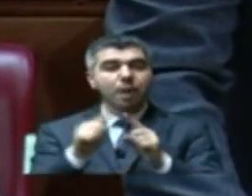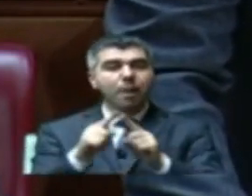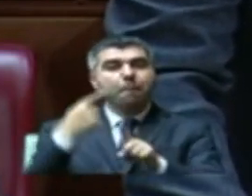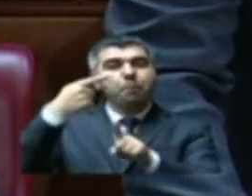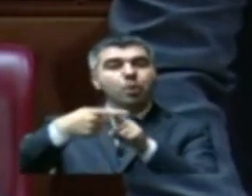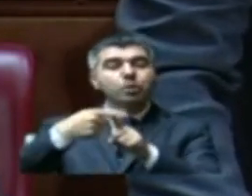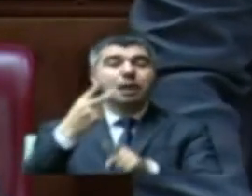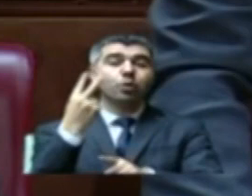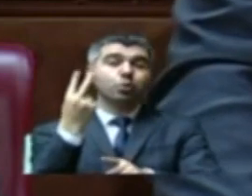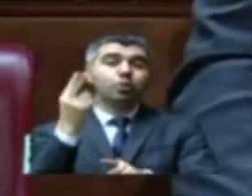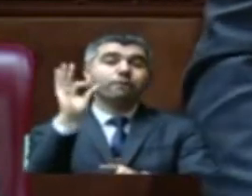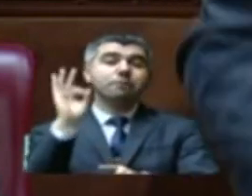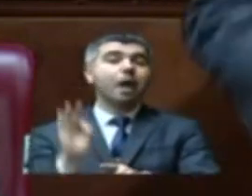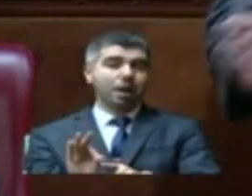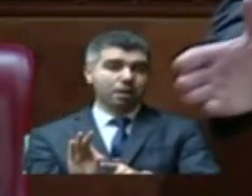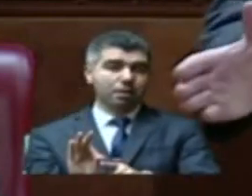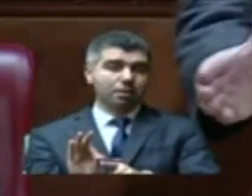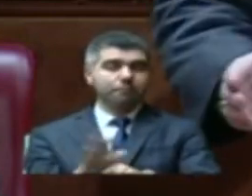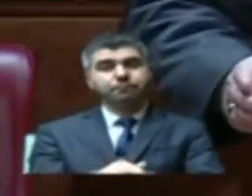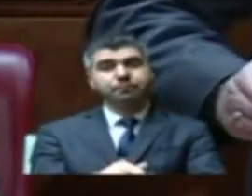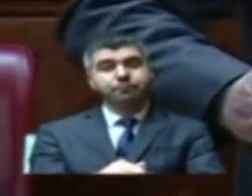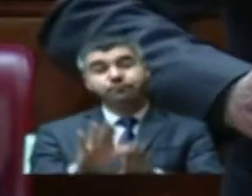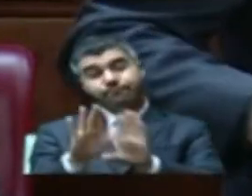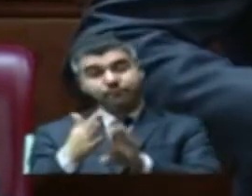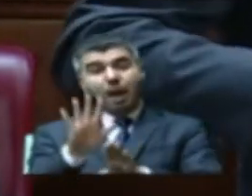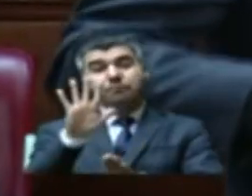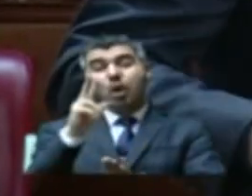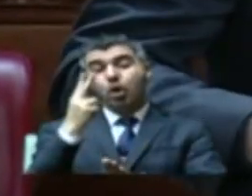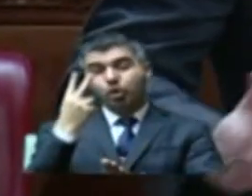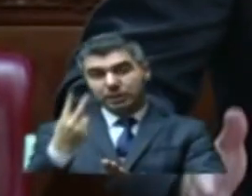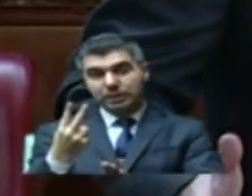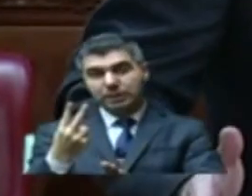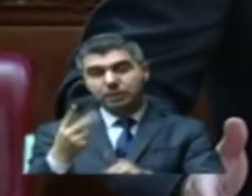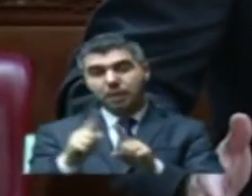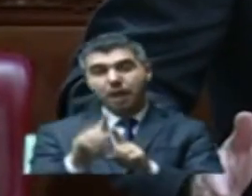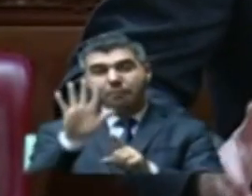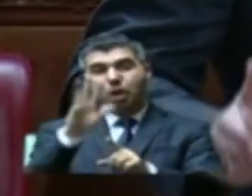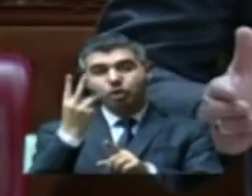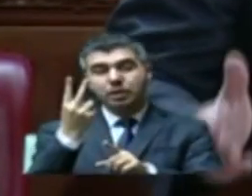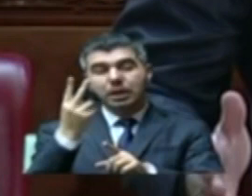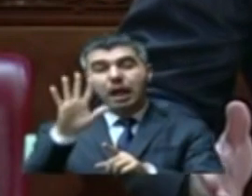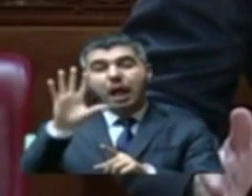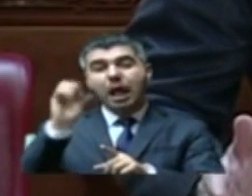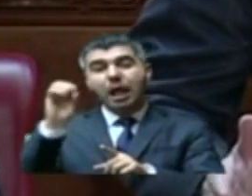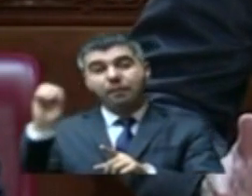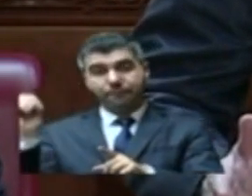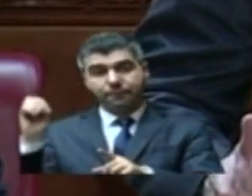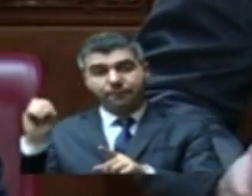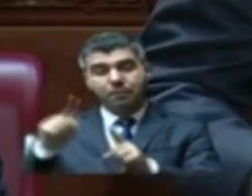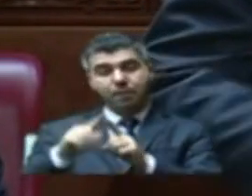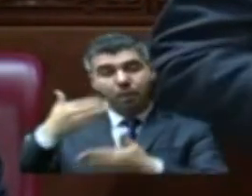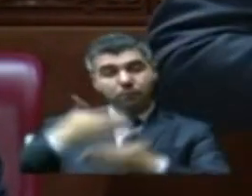من 25% ديال النمو. فمن تيكون عندك 25 حصة فيها 25 ألف رخصة نقل مع